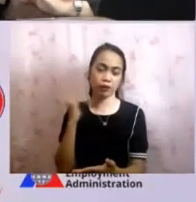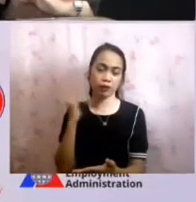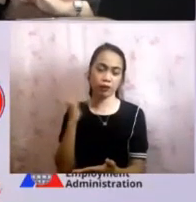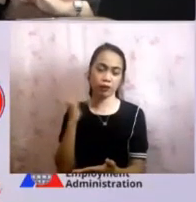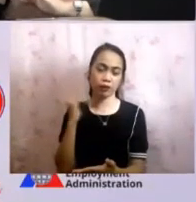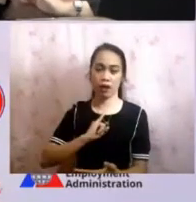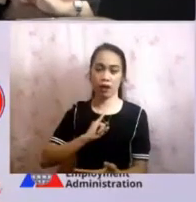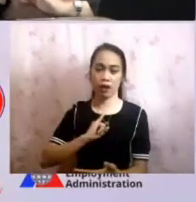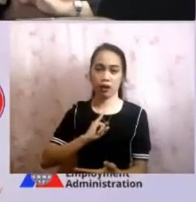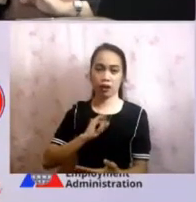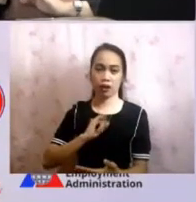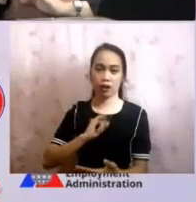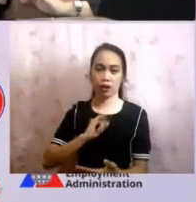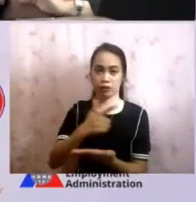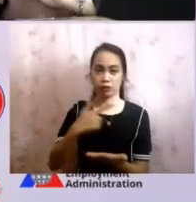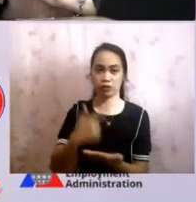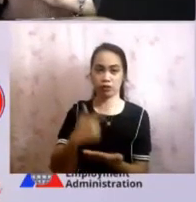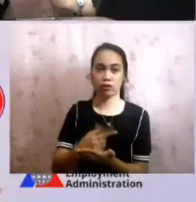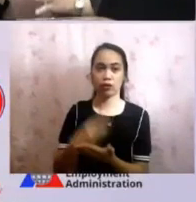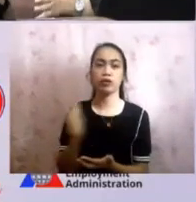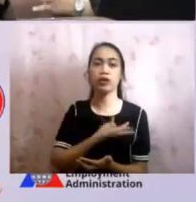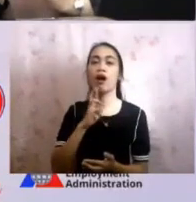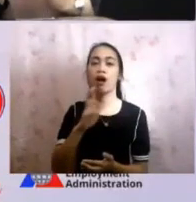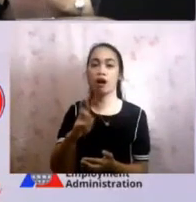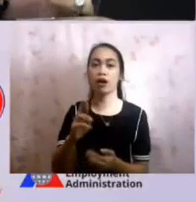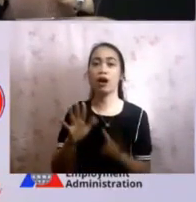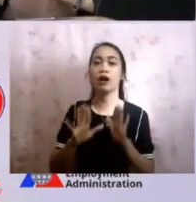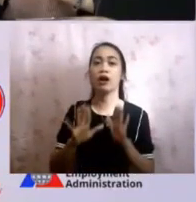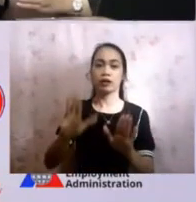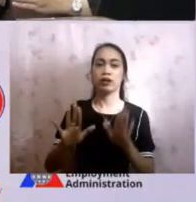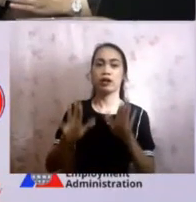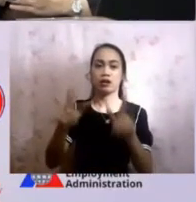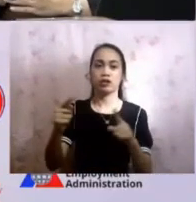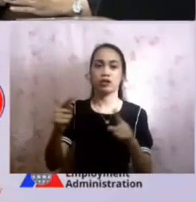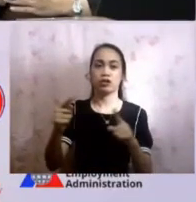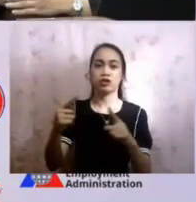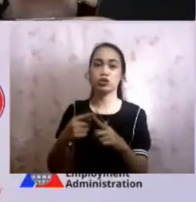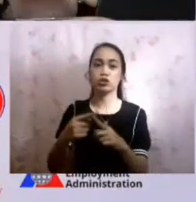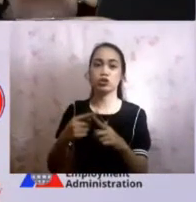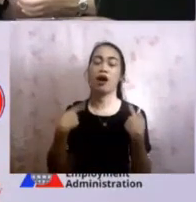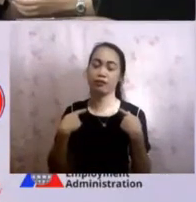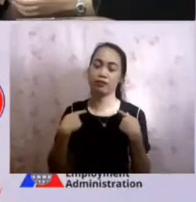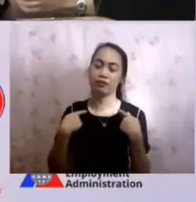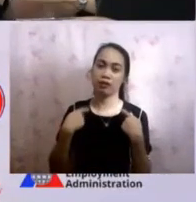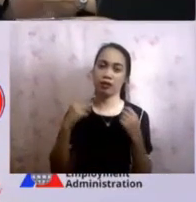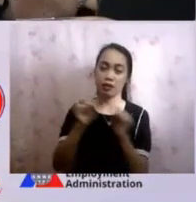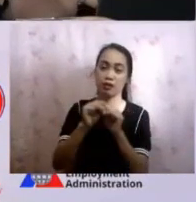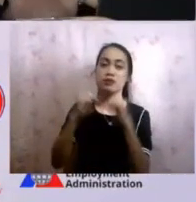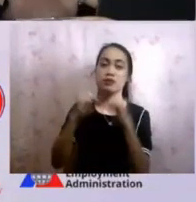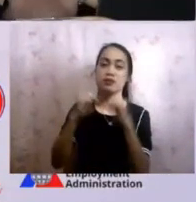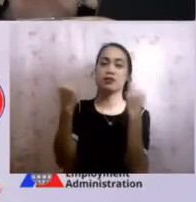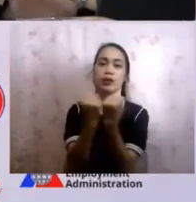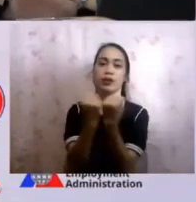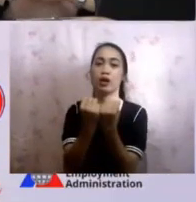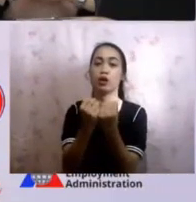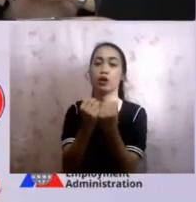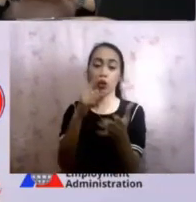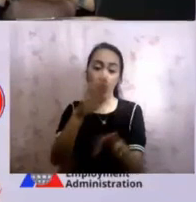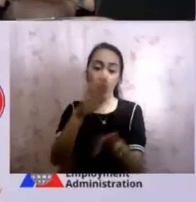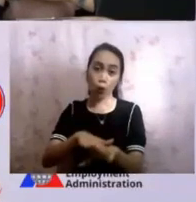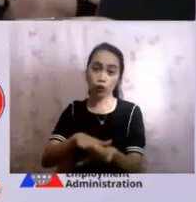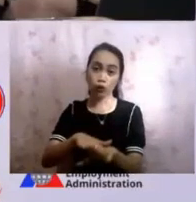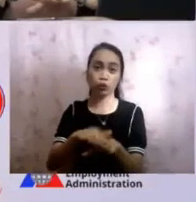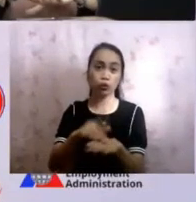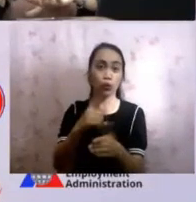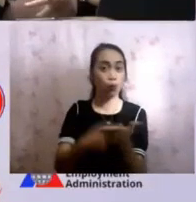Before I graduated, we haven't had a chance to have this kind of talk, to have this kind of seminar, the preparations, and